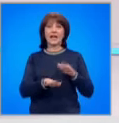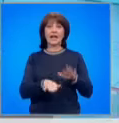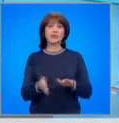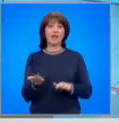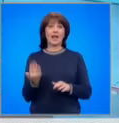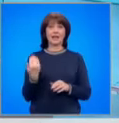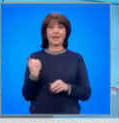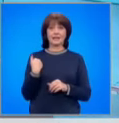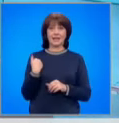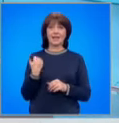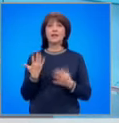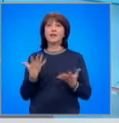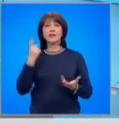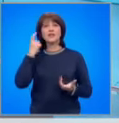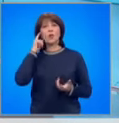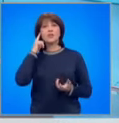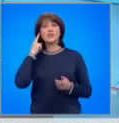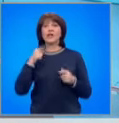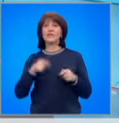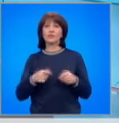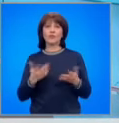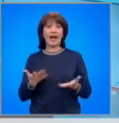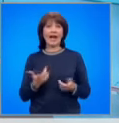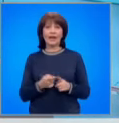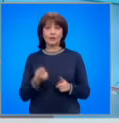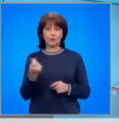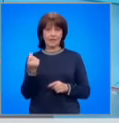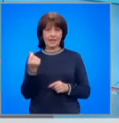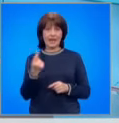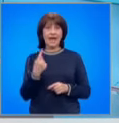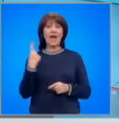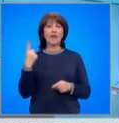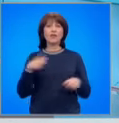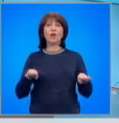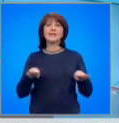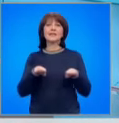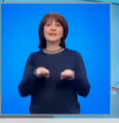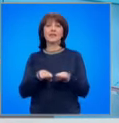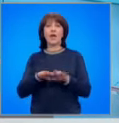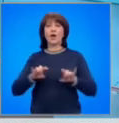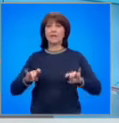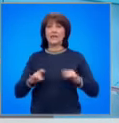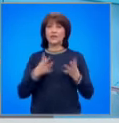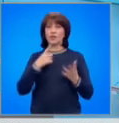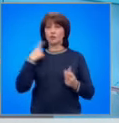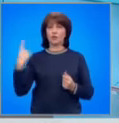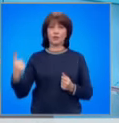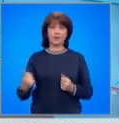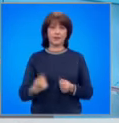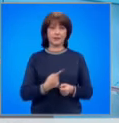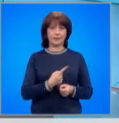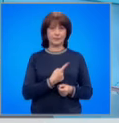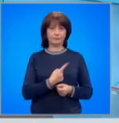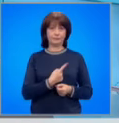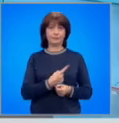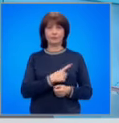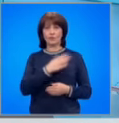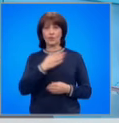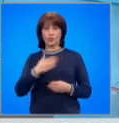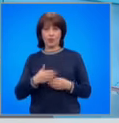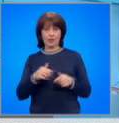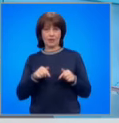назад. Какво означава обаче това като цена? Ето едно сравнение. От началото на годината